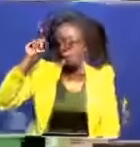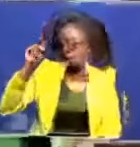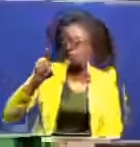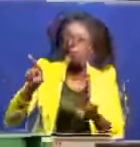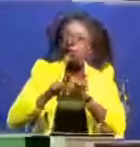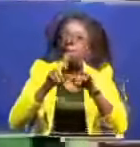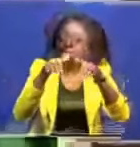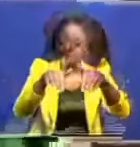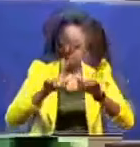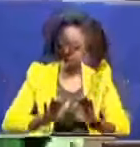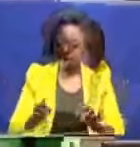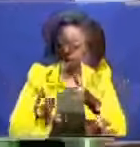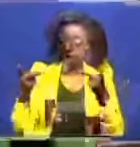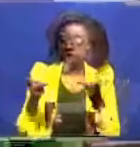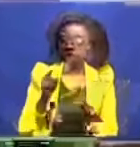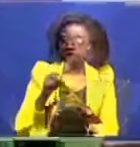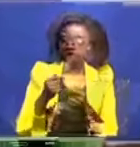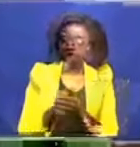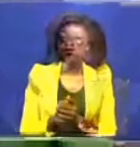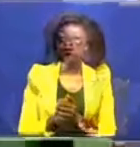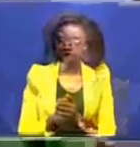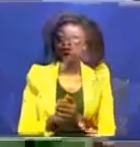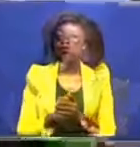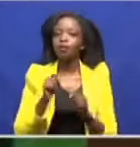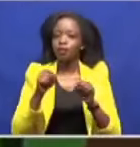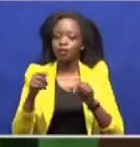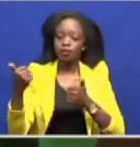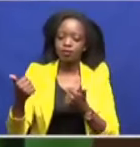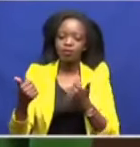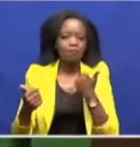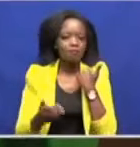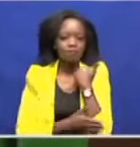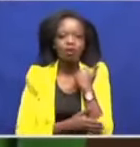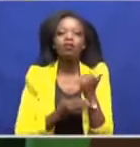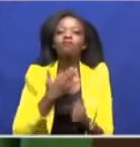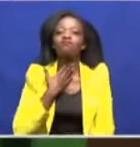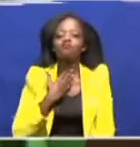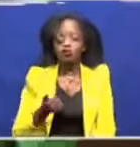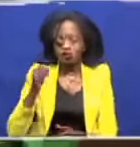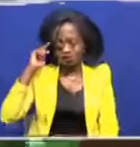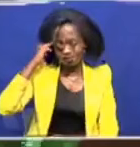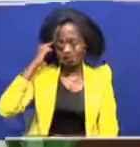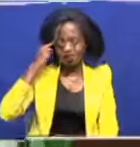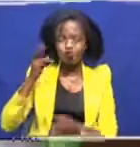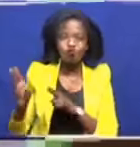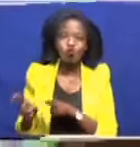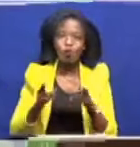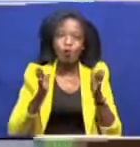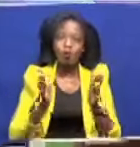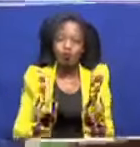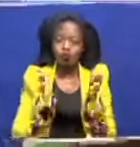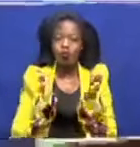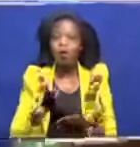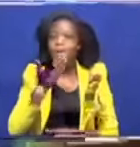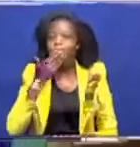mle, akumbukwe na makaburi. Hiyo ndio ubatili ya akili za kibinadamu. Badala ya